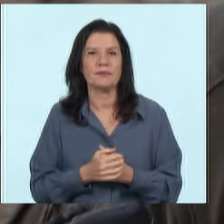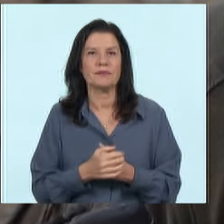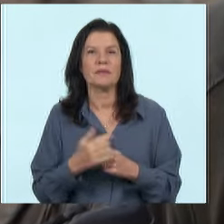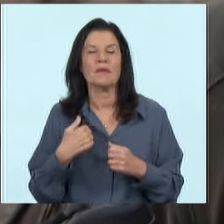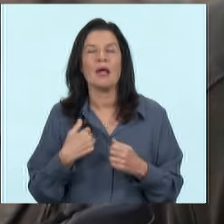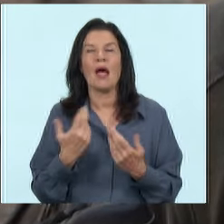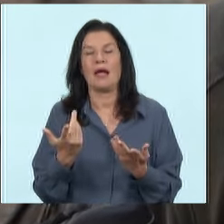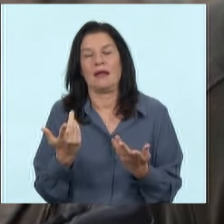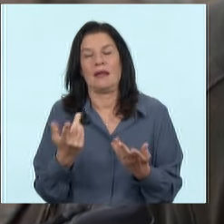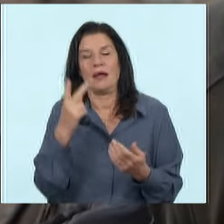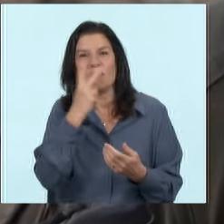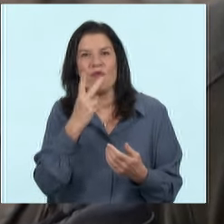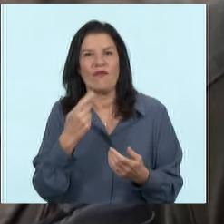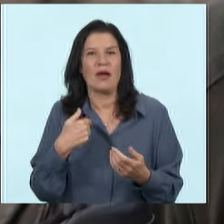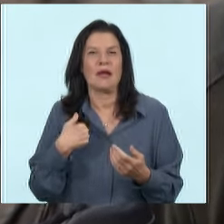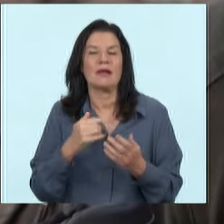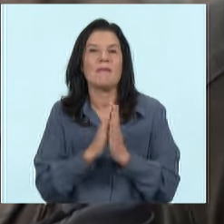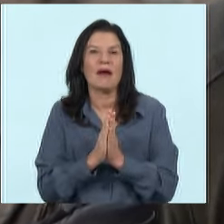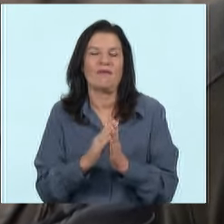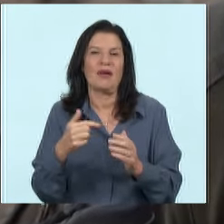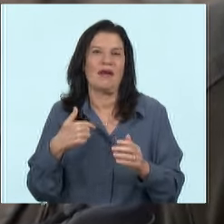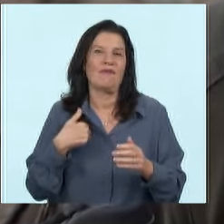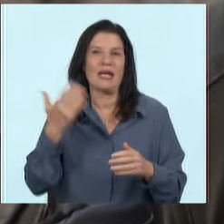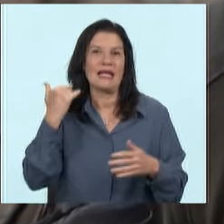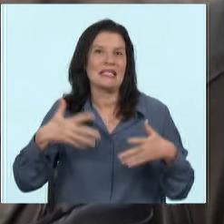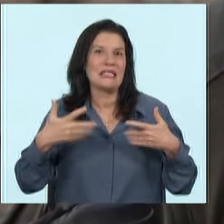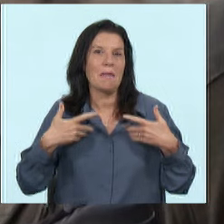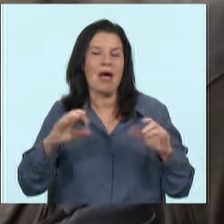שמח אם היינו עם מאוחד ומגובש